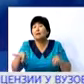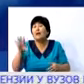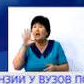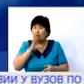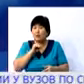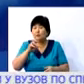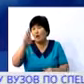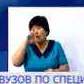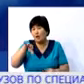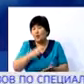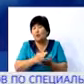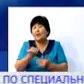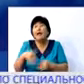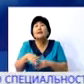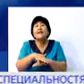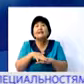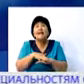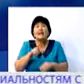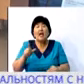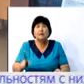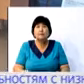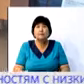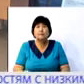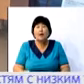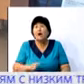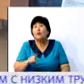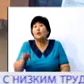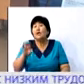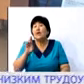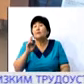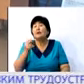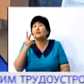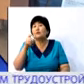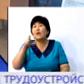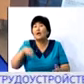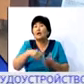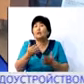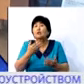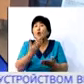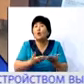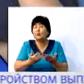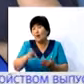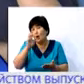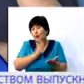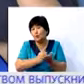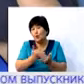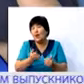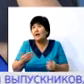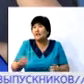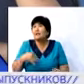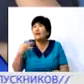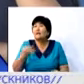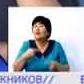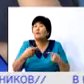доступности государственных услуг для населения. В ходе ярмарки свыше 200 горожан получили консультации по госуслугам. Жители